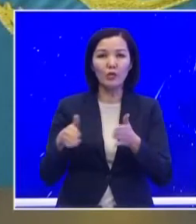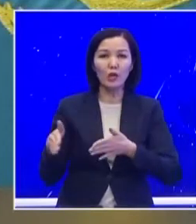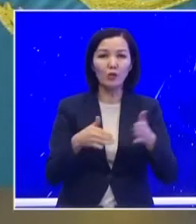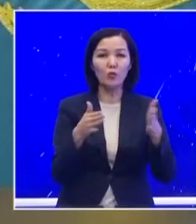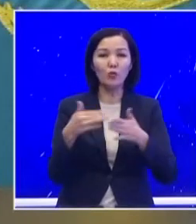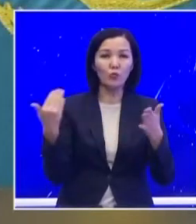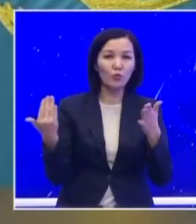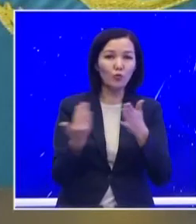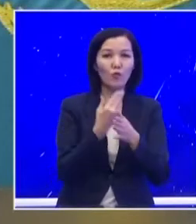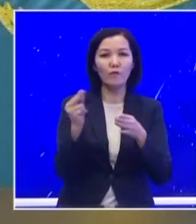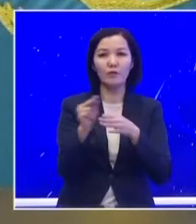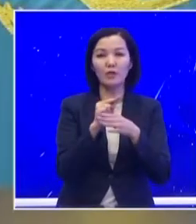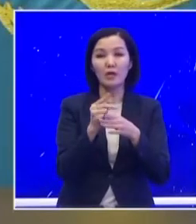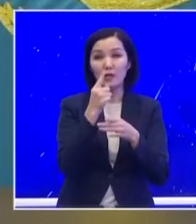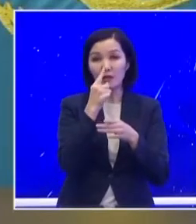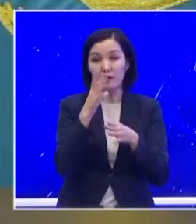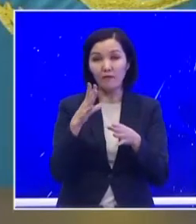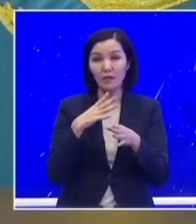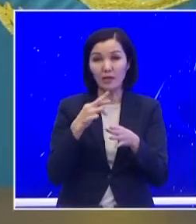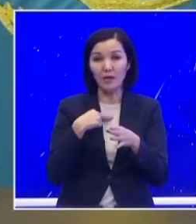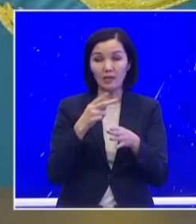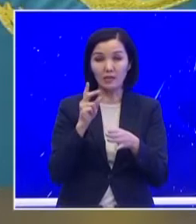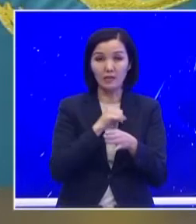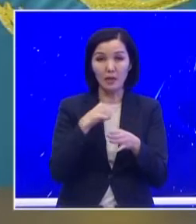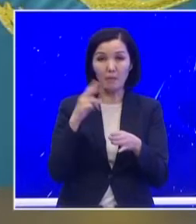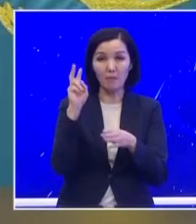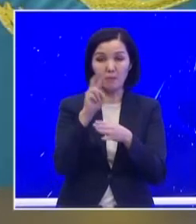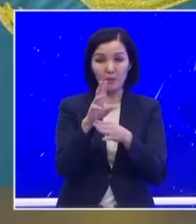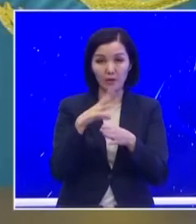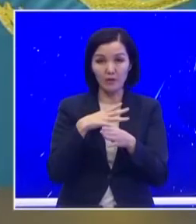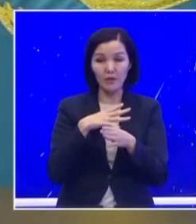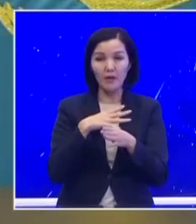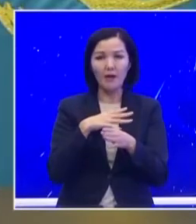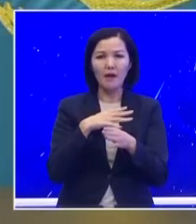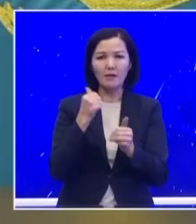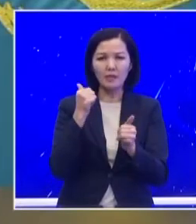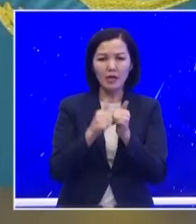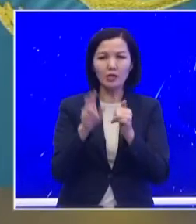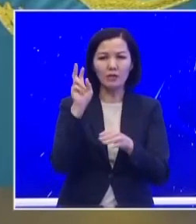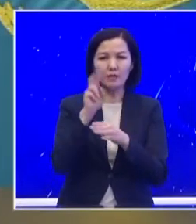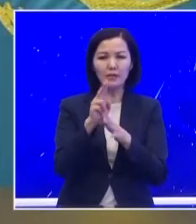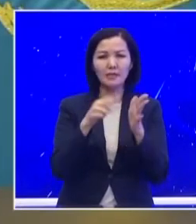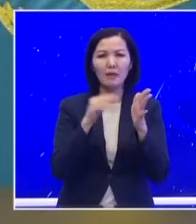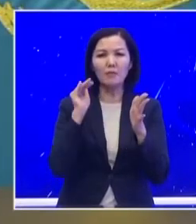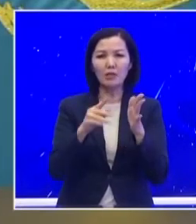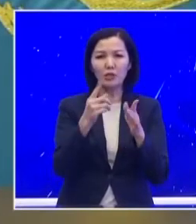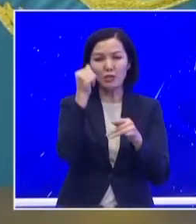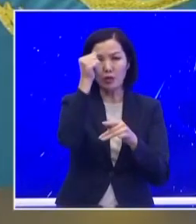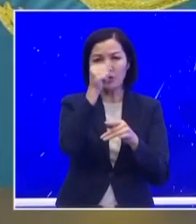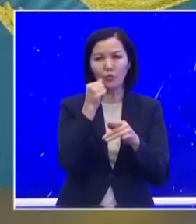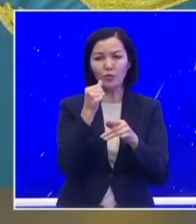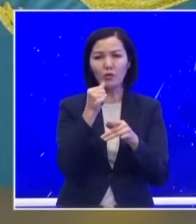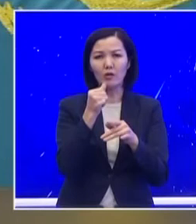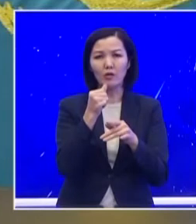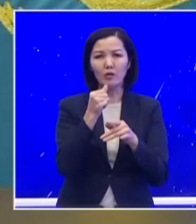Современную. Когда я недавно там был, ежегодно Кульсайские озера посещало 7 тысяч. Где-то 7